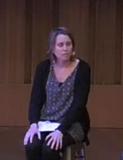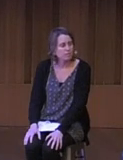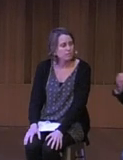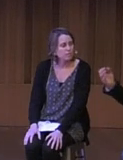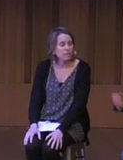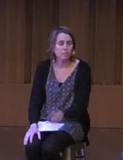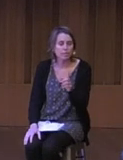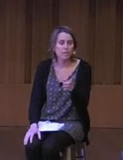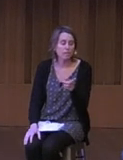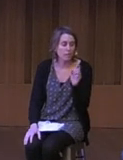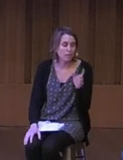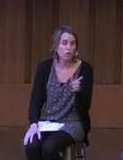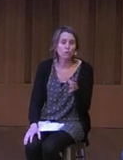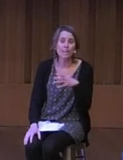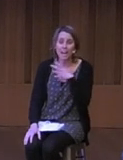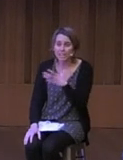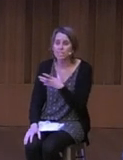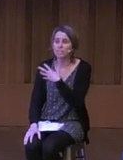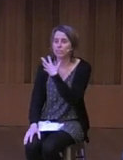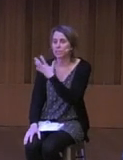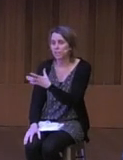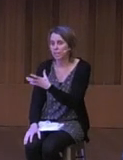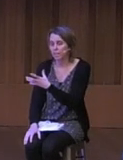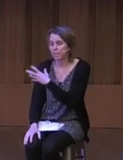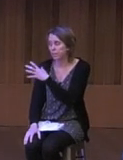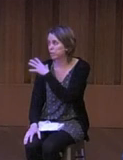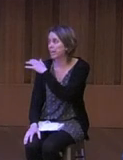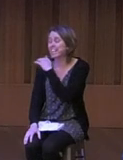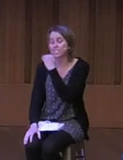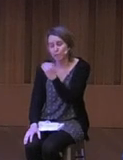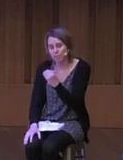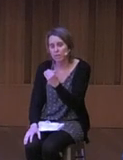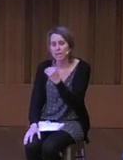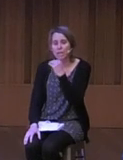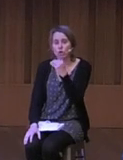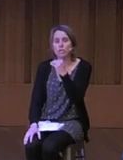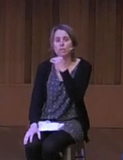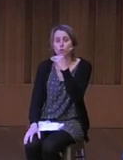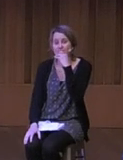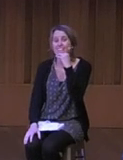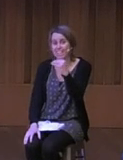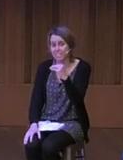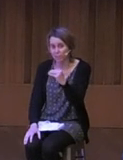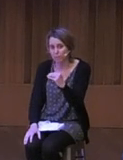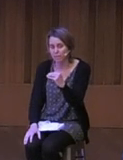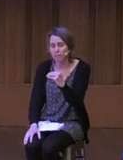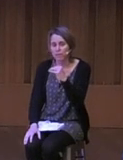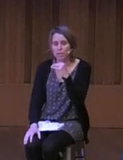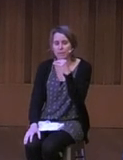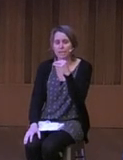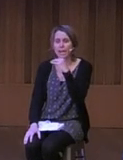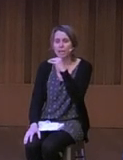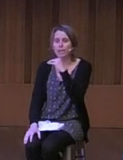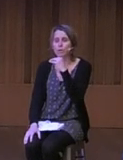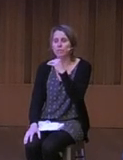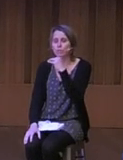la Rambla, digamos, si no. De fet, cal tenir en compte que ara s'està fent ara sabrem la llosa on està exactament. Exacte.